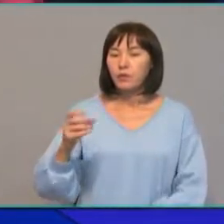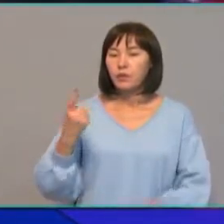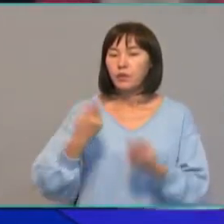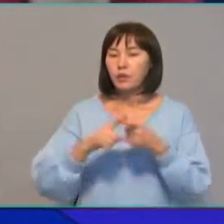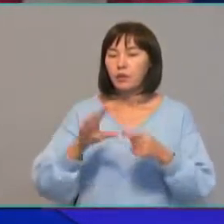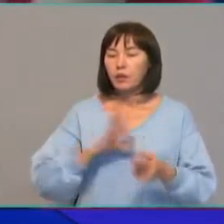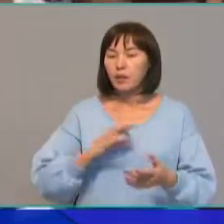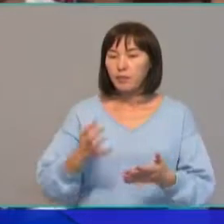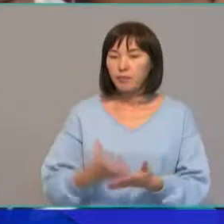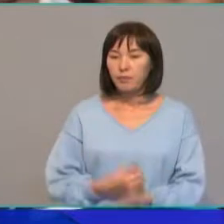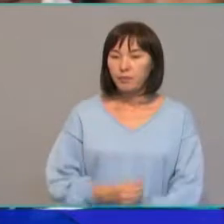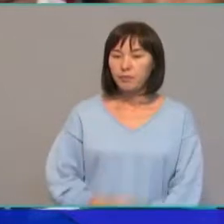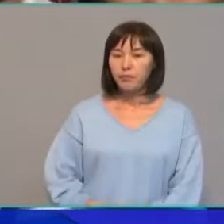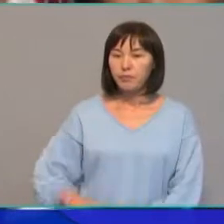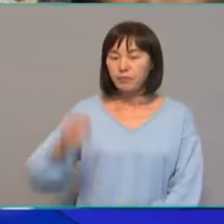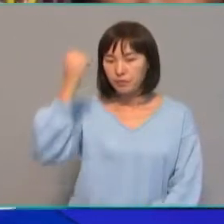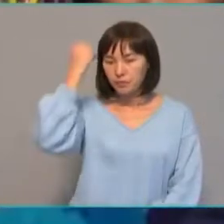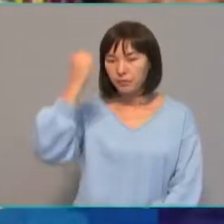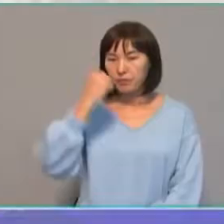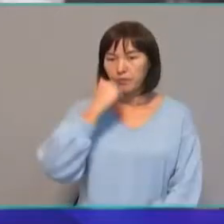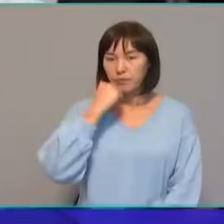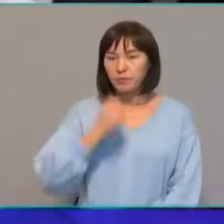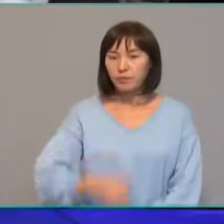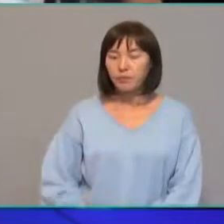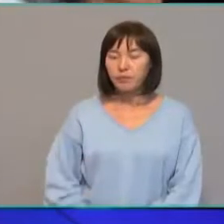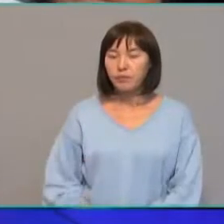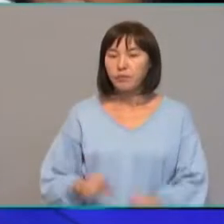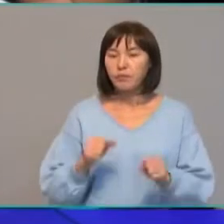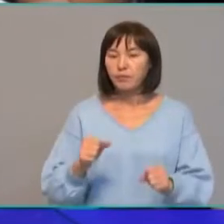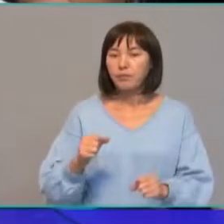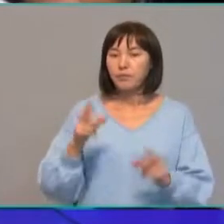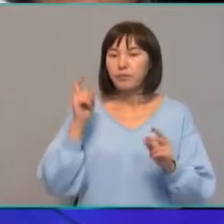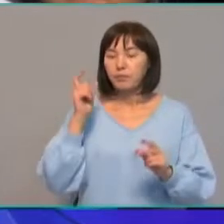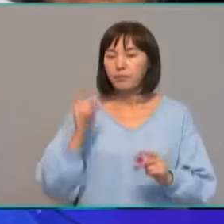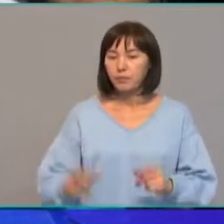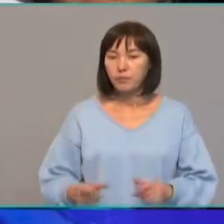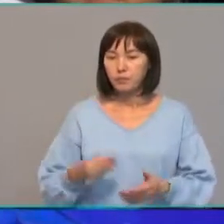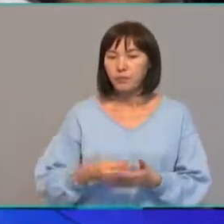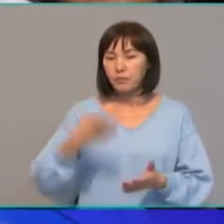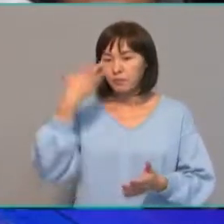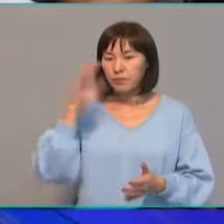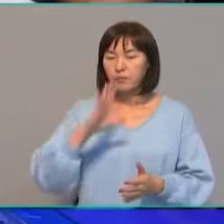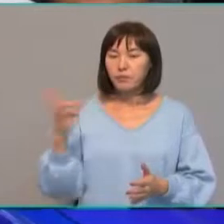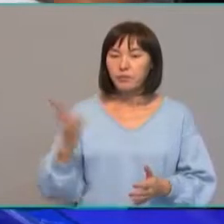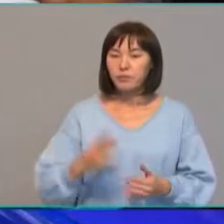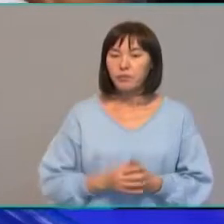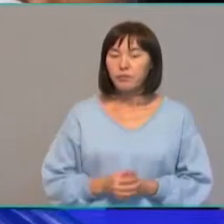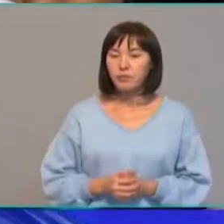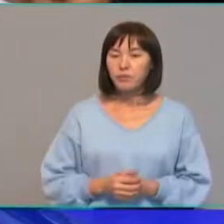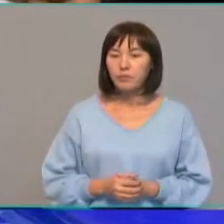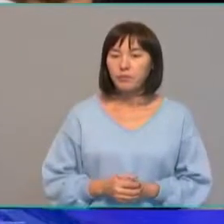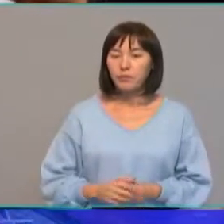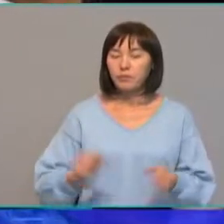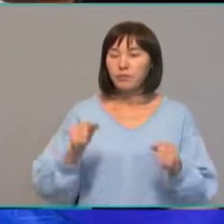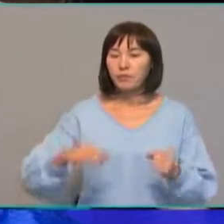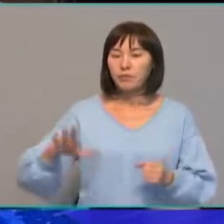алды. Барлықтарыңызға Алла разы болсын. Рахмет барлықтарыңызға. Боксшыға ең бастысы адам болуға, адамды қасиетті ұмытпау керек. Алла қаласа